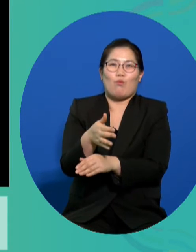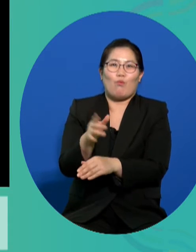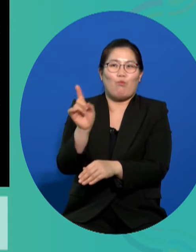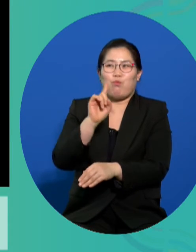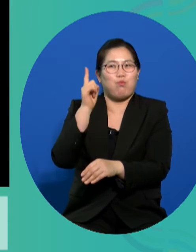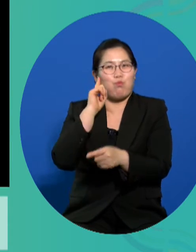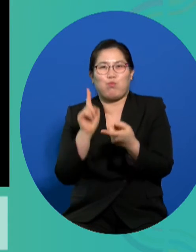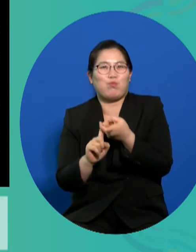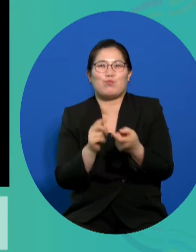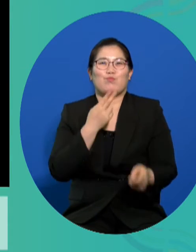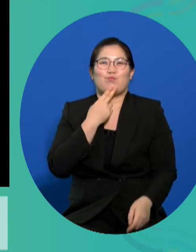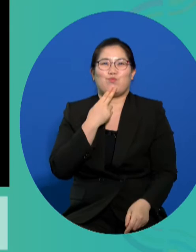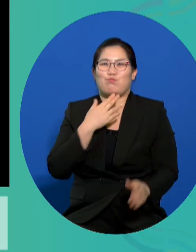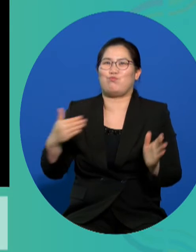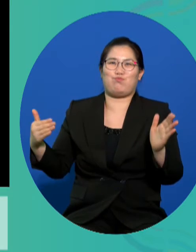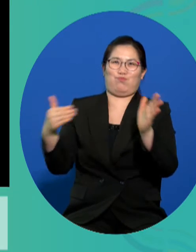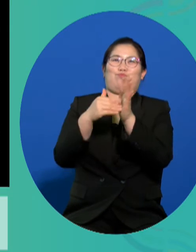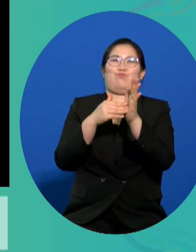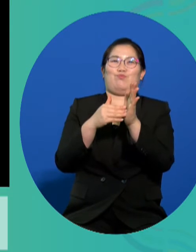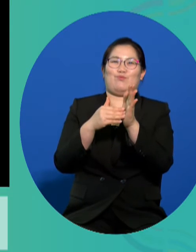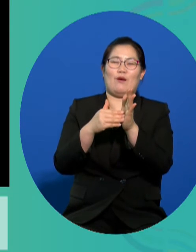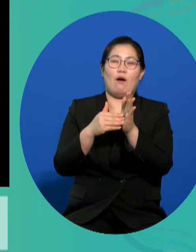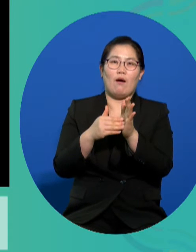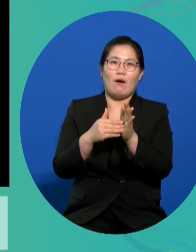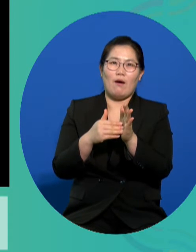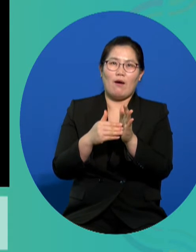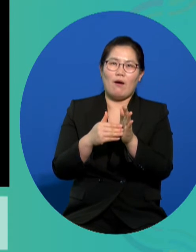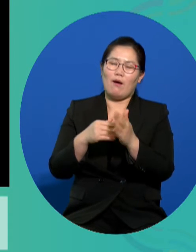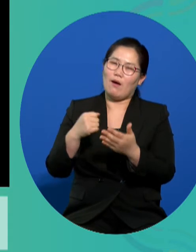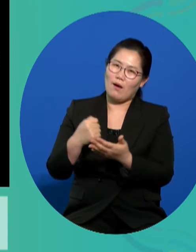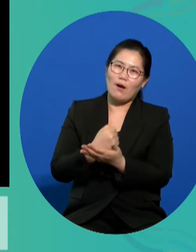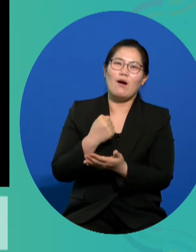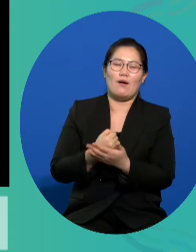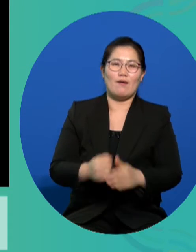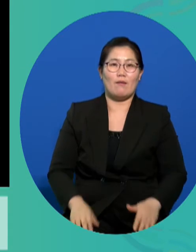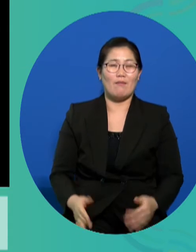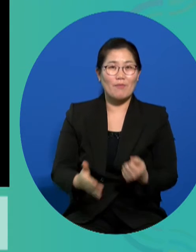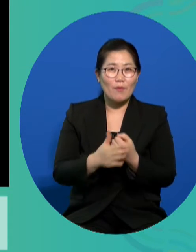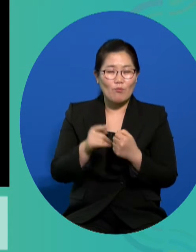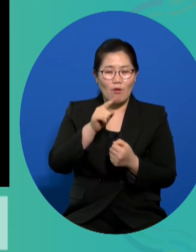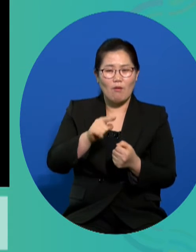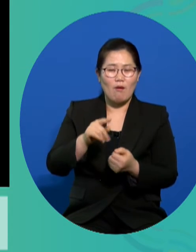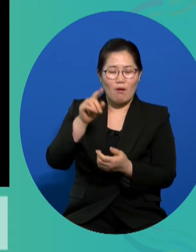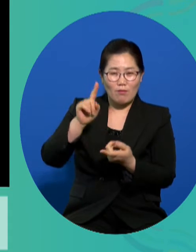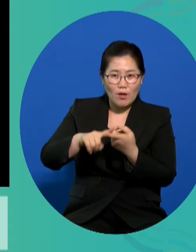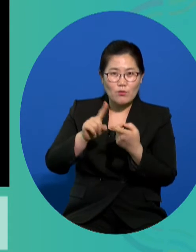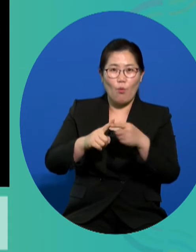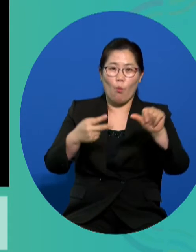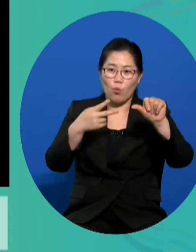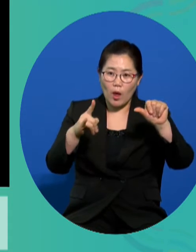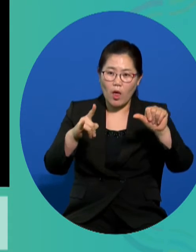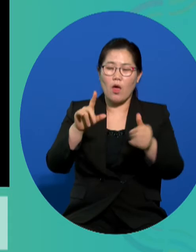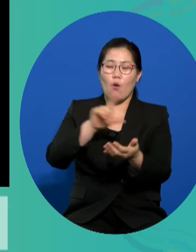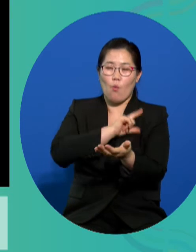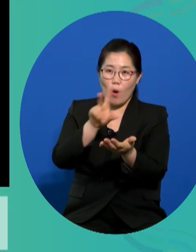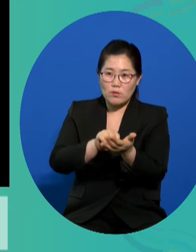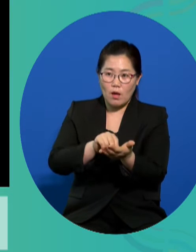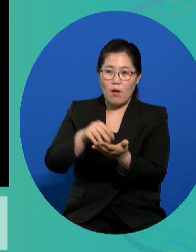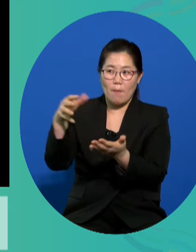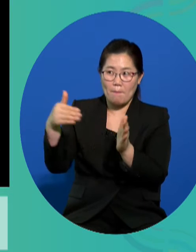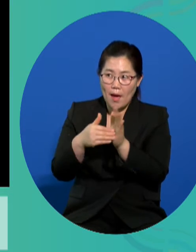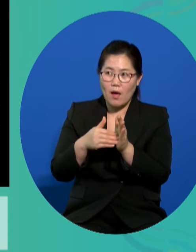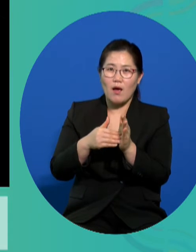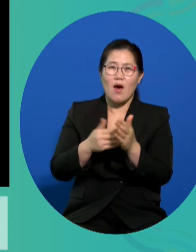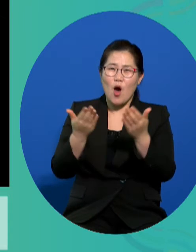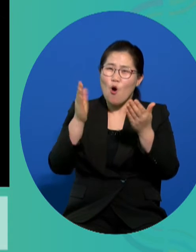주어지고 이것들을 행사를 했는데, 근데 이런 측면에서도 상당히 영양 관리가 좀 부족하지 않나. 물론 아무것도 안 했다는